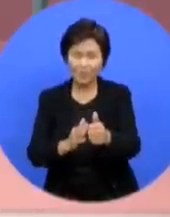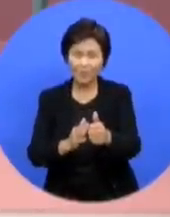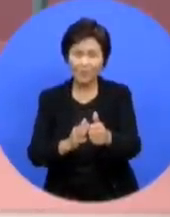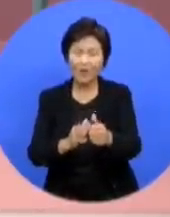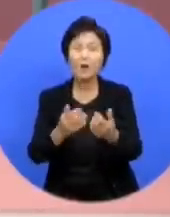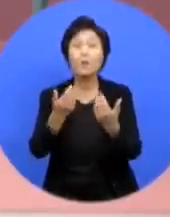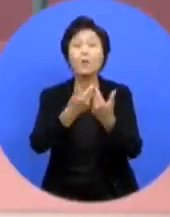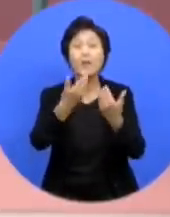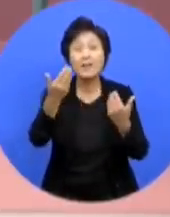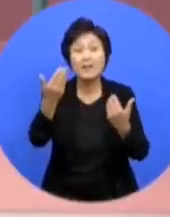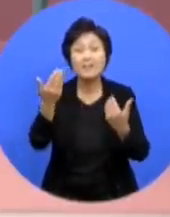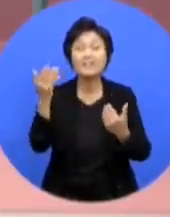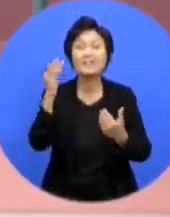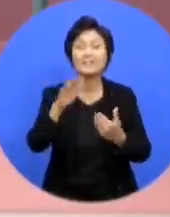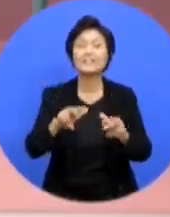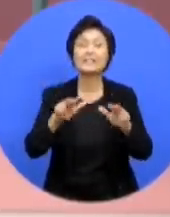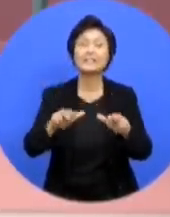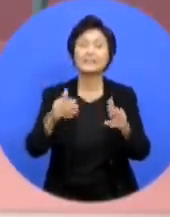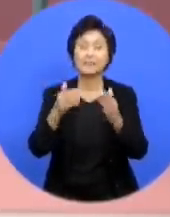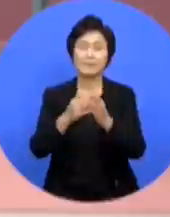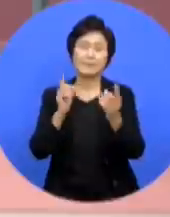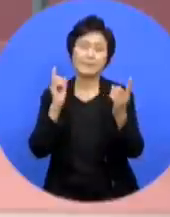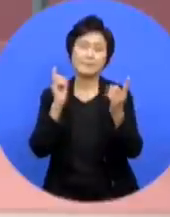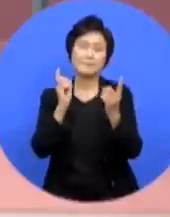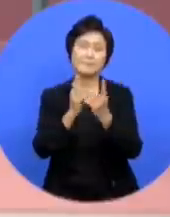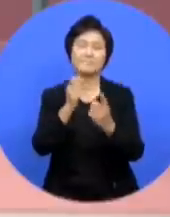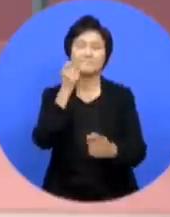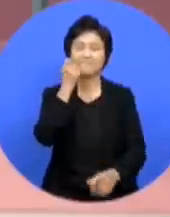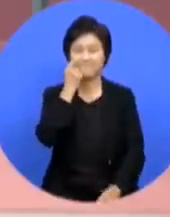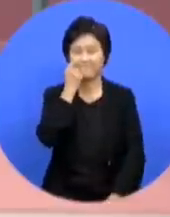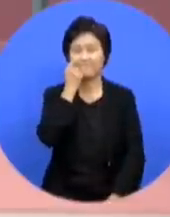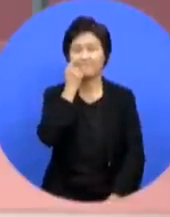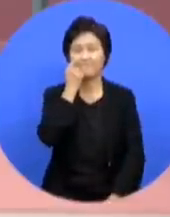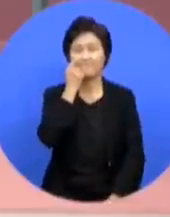못했습니다. 그래서 저는